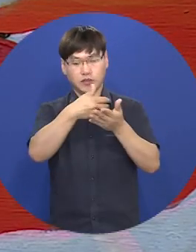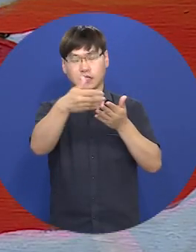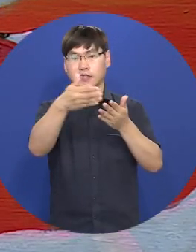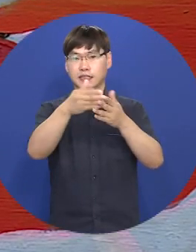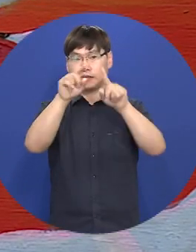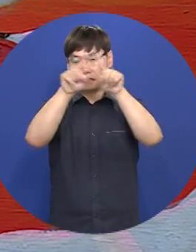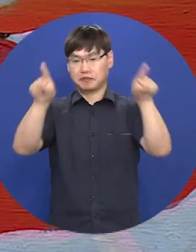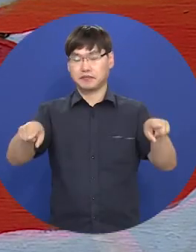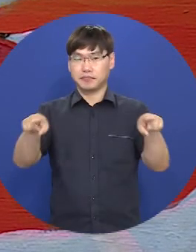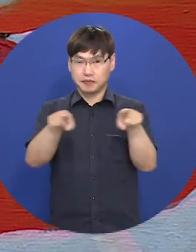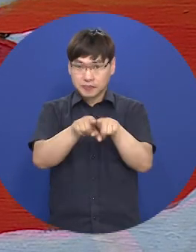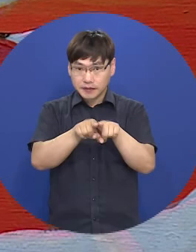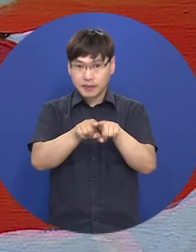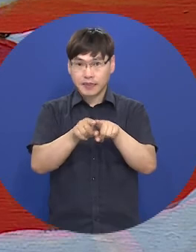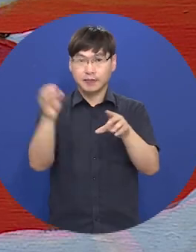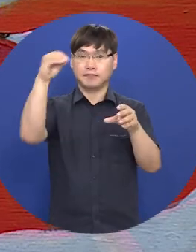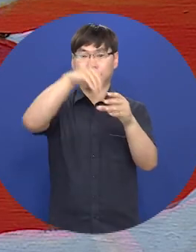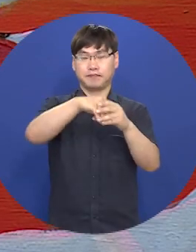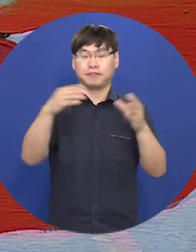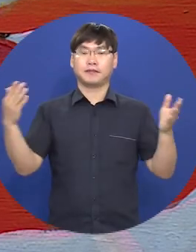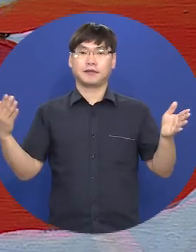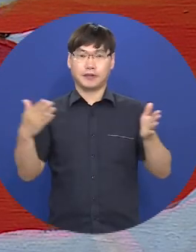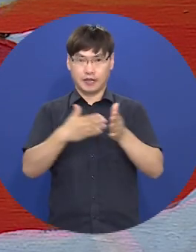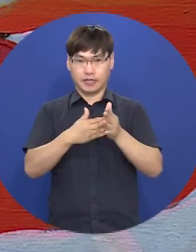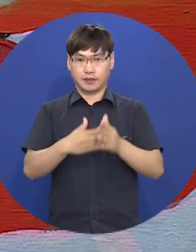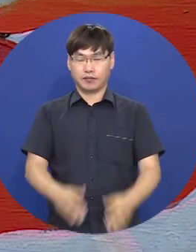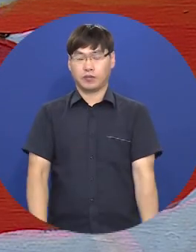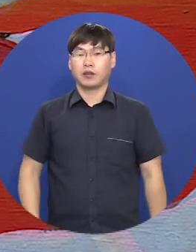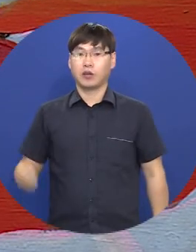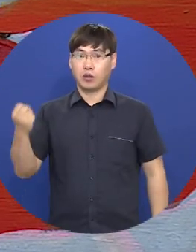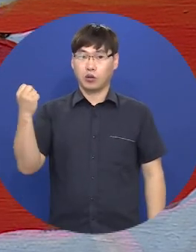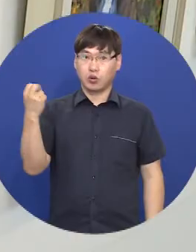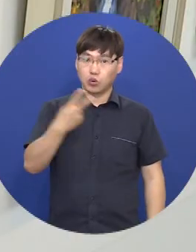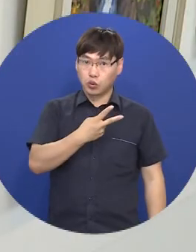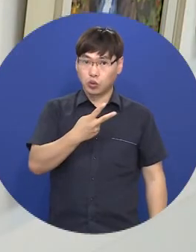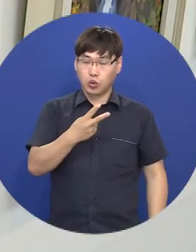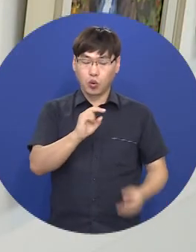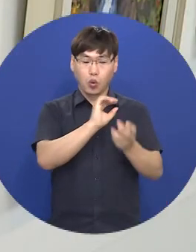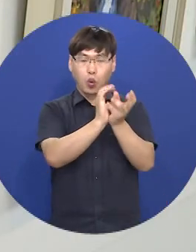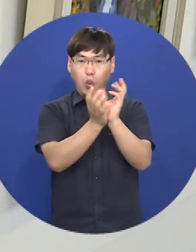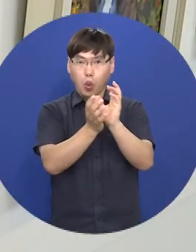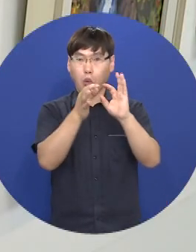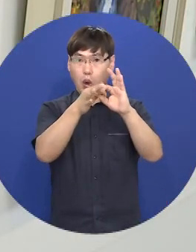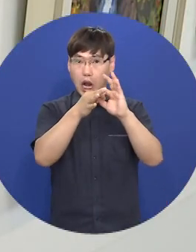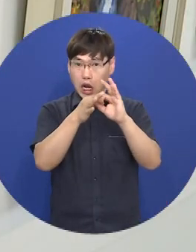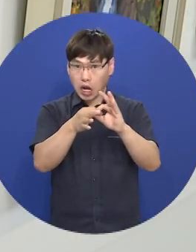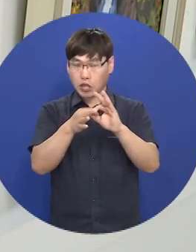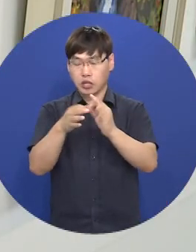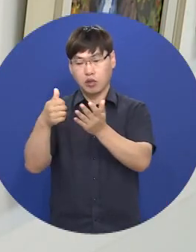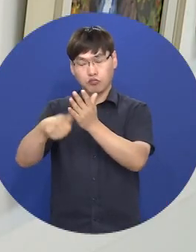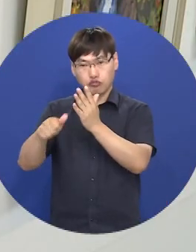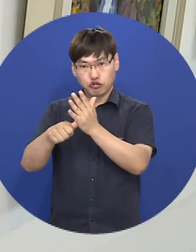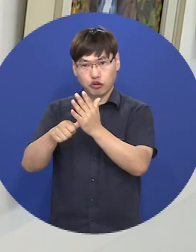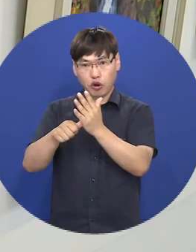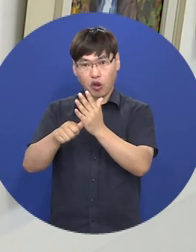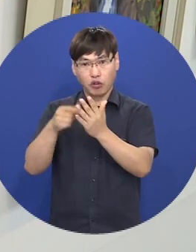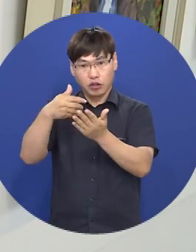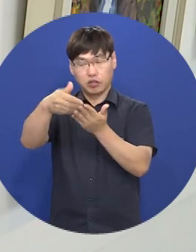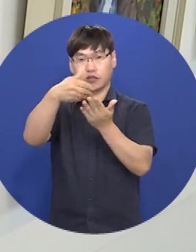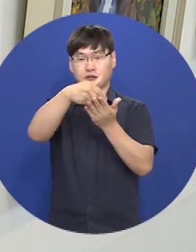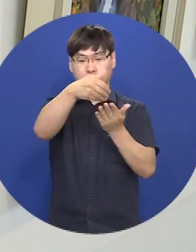안에 담아냈습니다. 이외에도 가을 정물이나 맥꽃, 개나리와 같은 꽃과 정물을 담아내기도